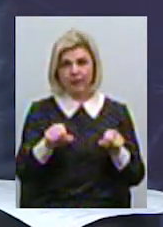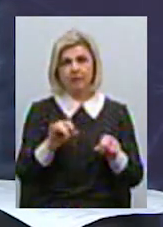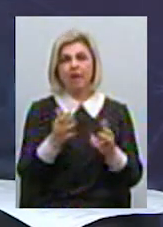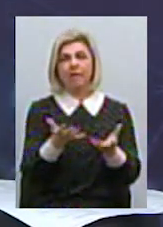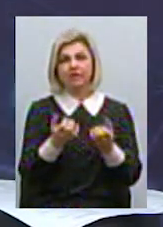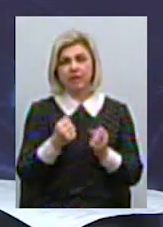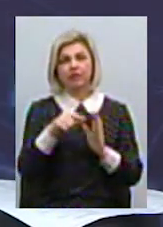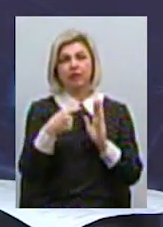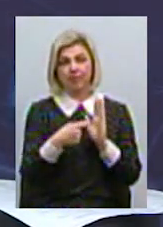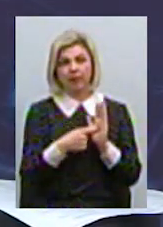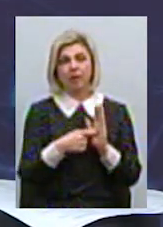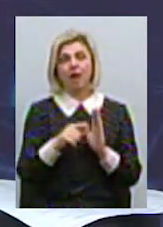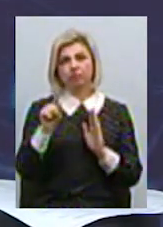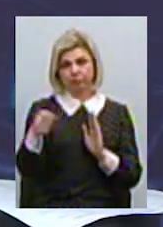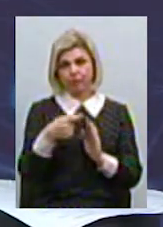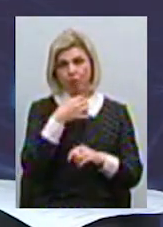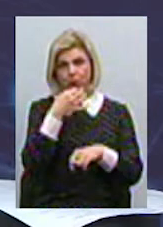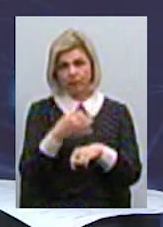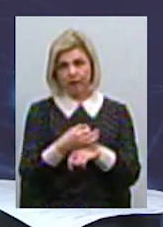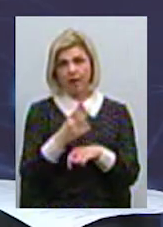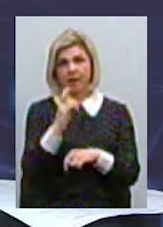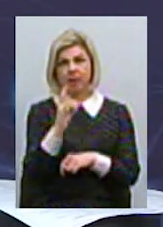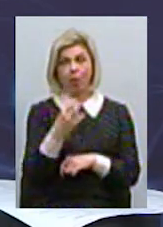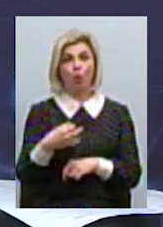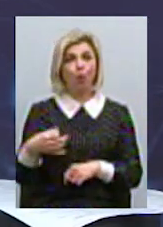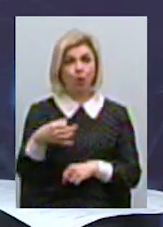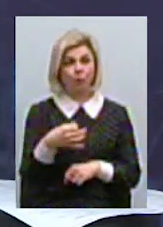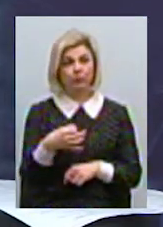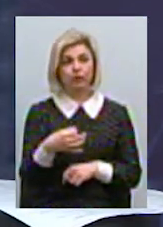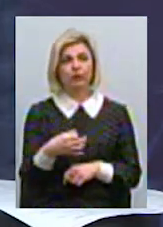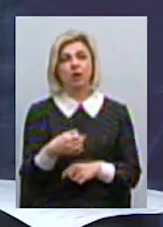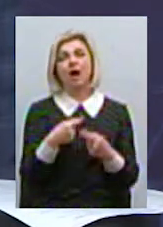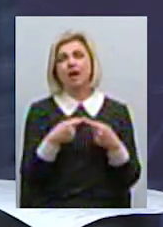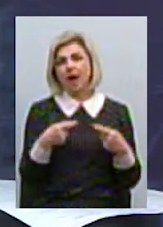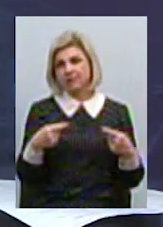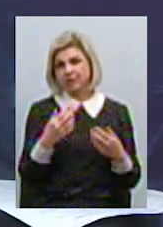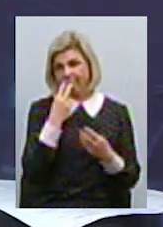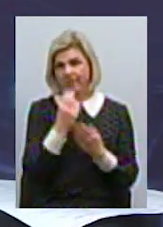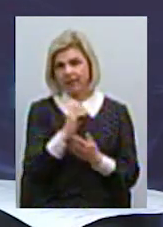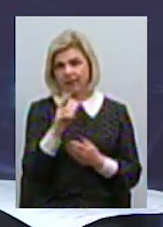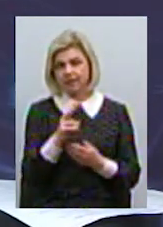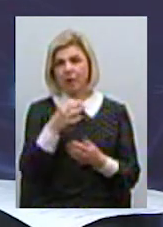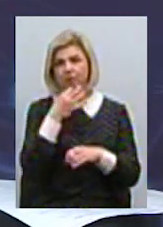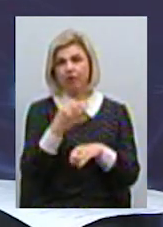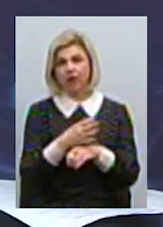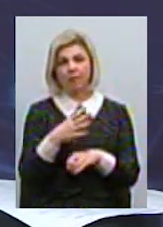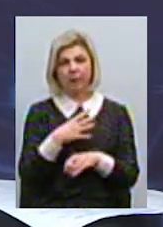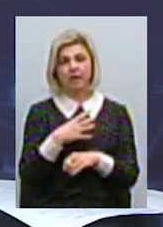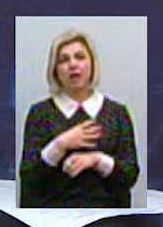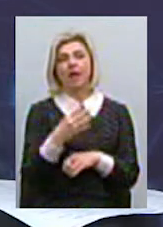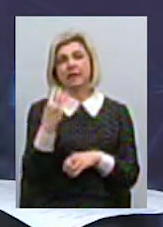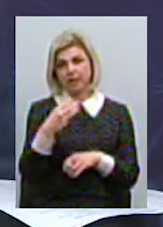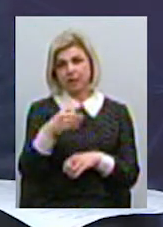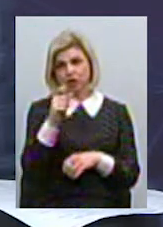щодо можливості притягнути до відповідальності, то на теренах Миколаївщини до різного вигляду відповідальності було притягнуто більше 30 державних